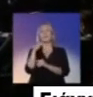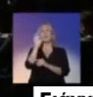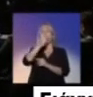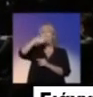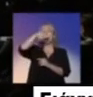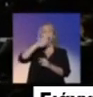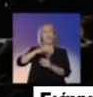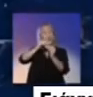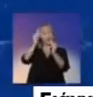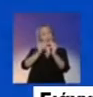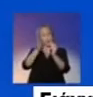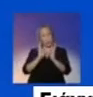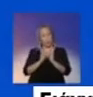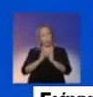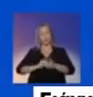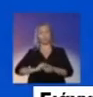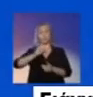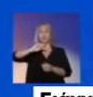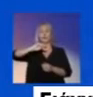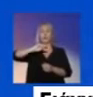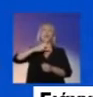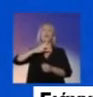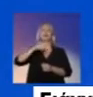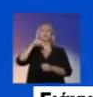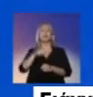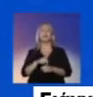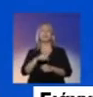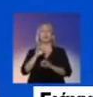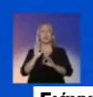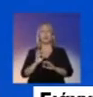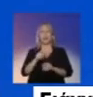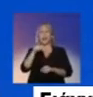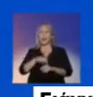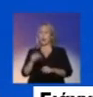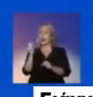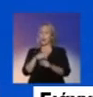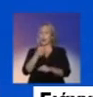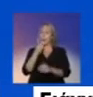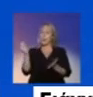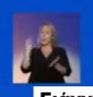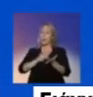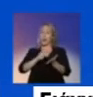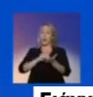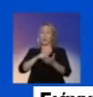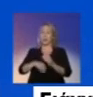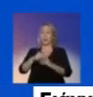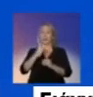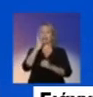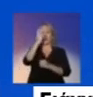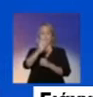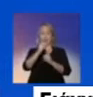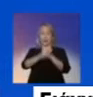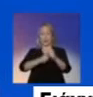επιτυχία των βουλευτών της Νέας Δημοκρατίας της Φλόρινας και των τεσσάρων βουλευτών της Κοζάνης, επικεντρώνουμε στην λέξη, γιατί